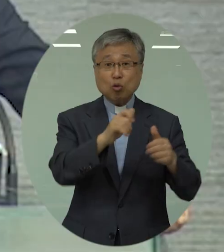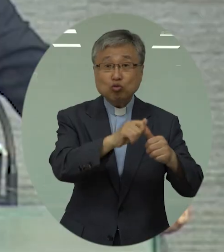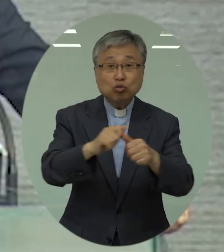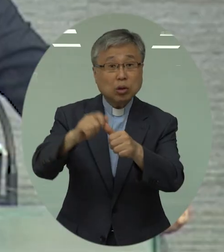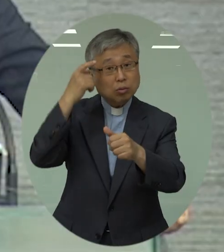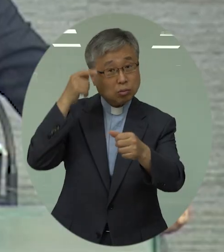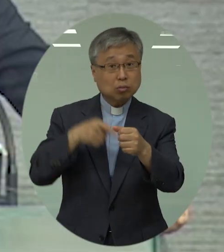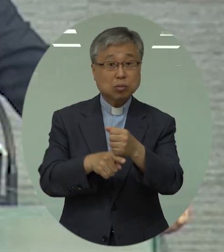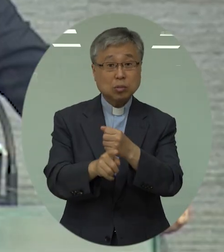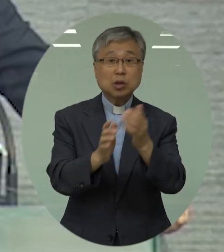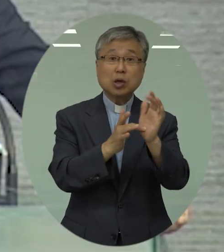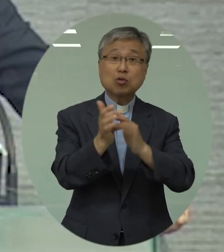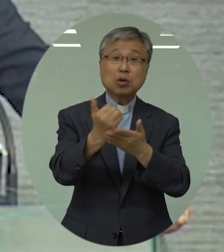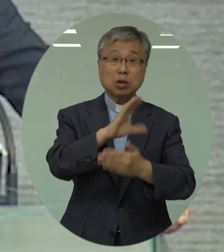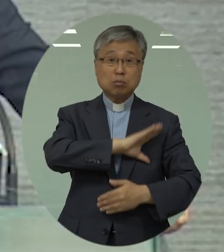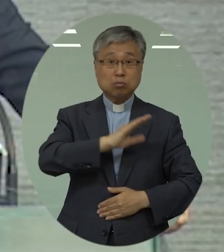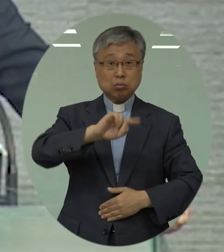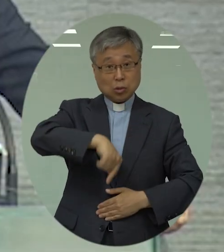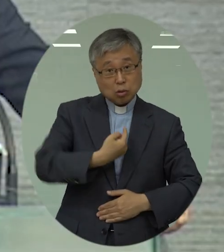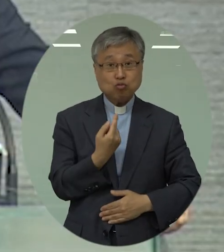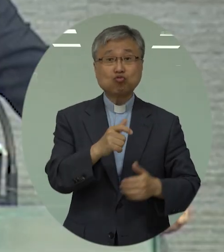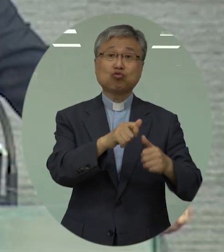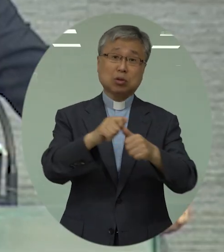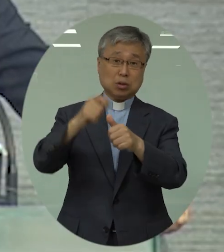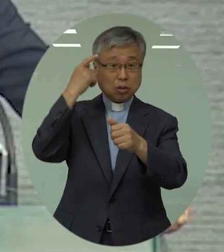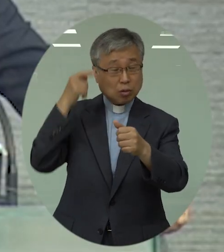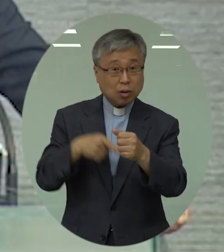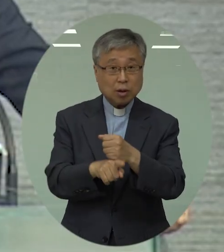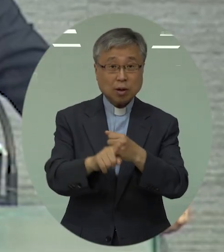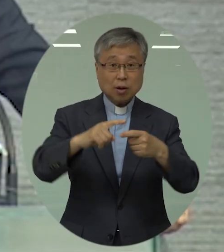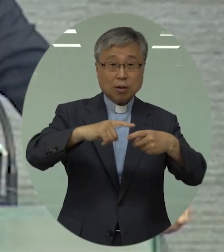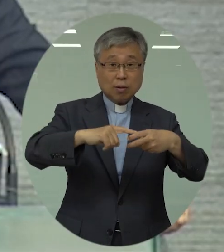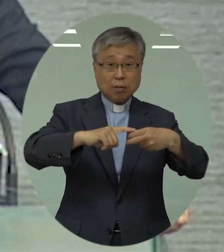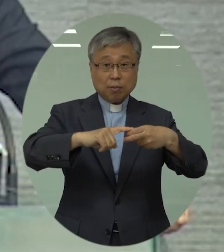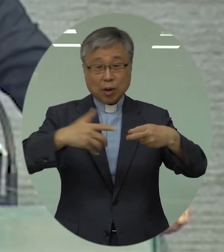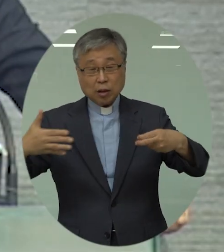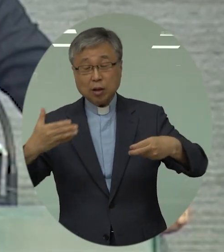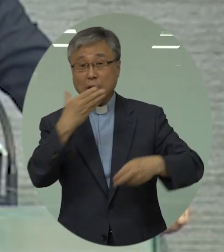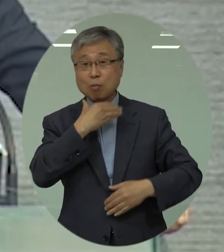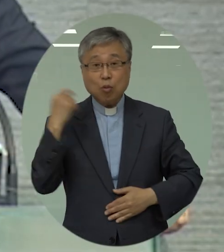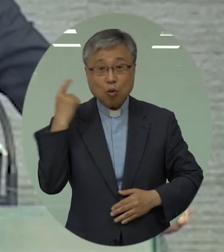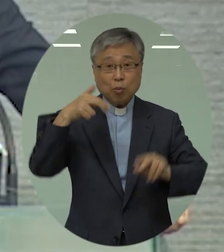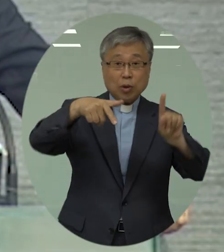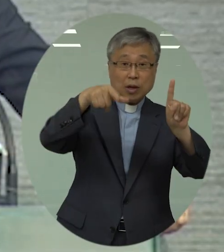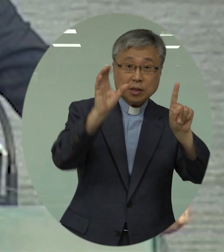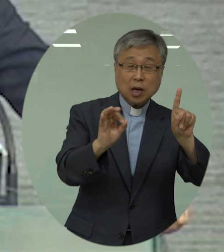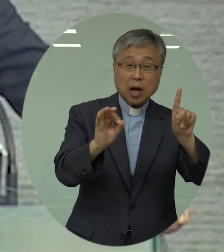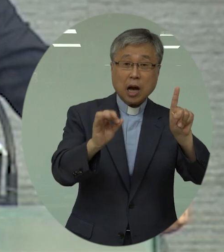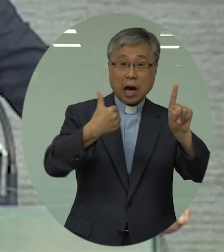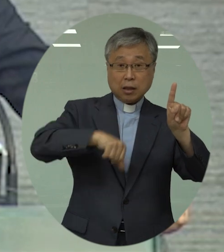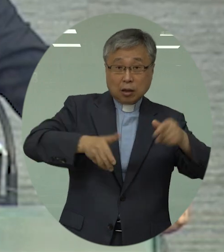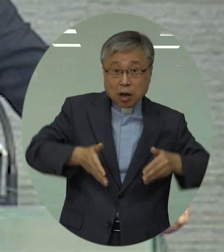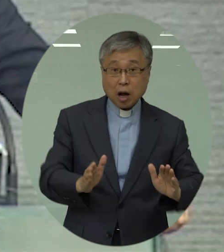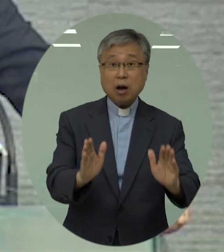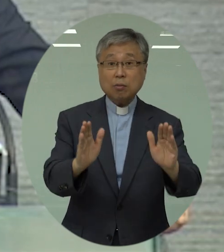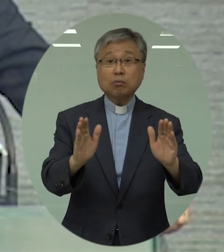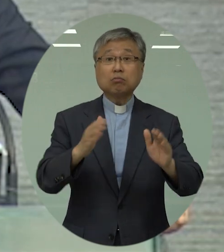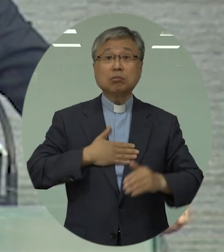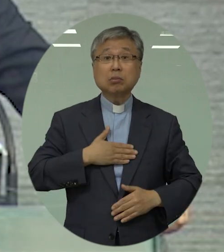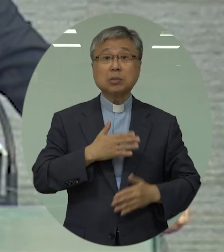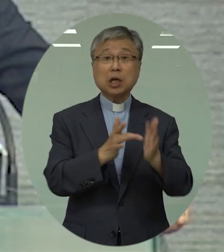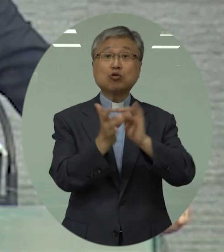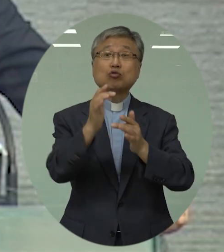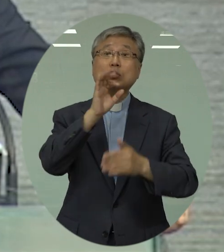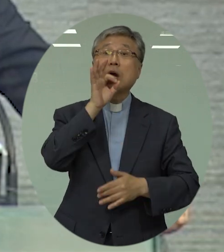구원이란 뜻이죠. 예수라는 이름 자체가. 마태복음 1장에 보시면 아들을 낳으리니 이름을 예수라 하라. 이는 그가